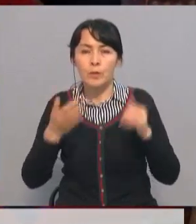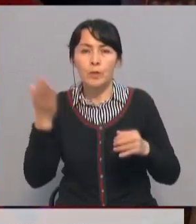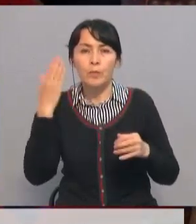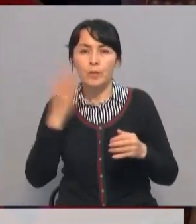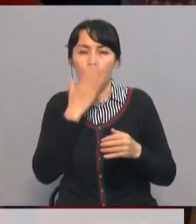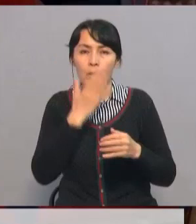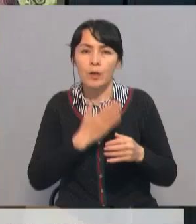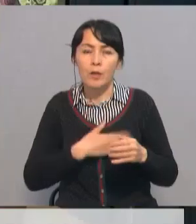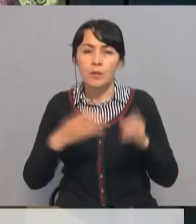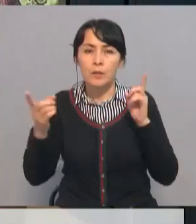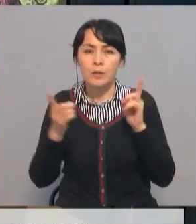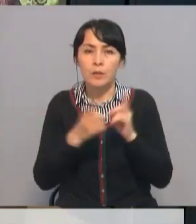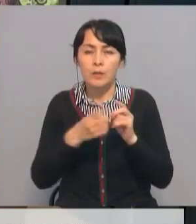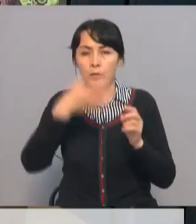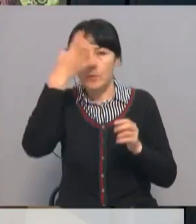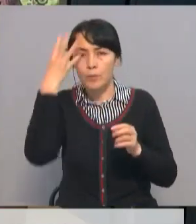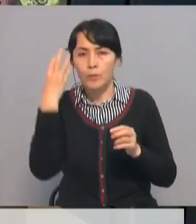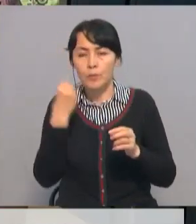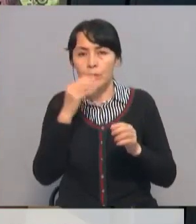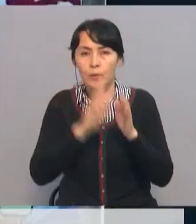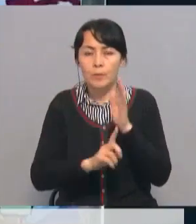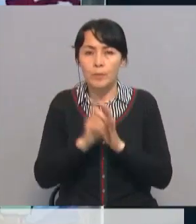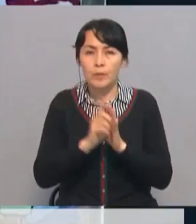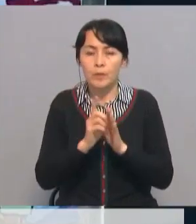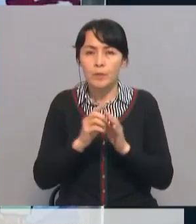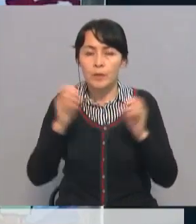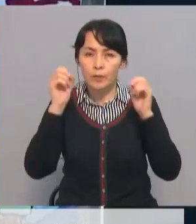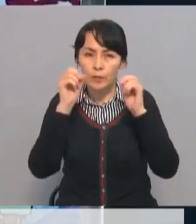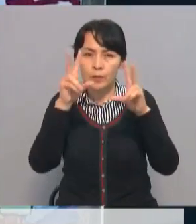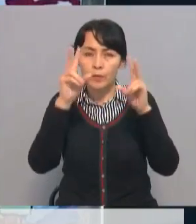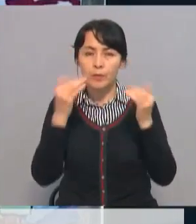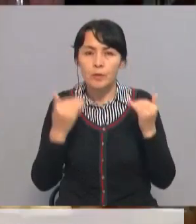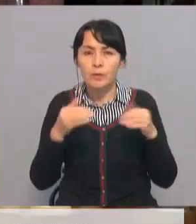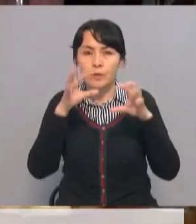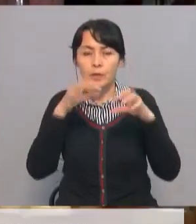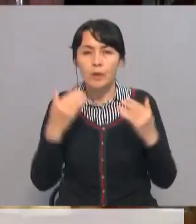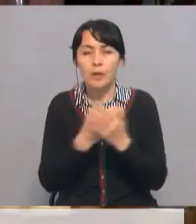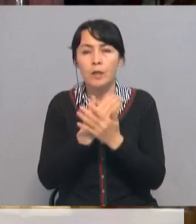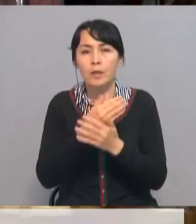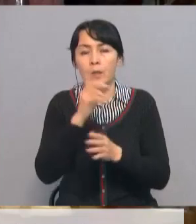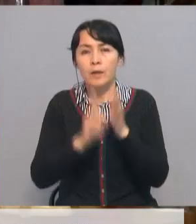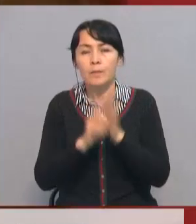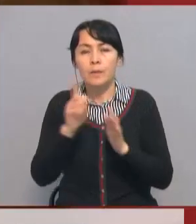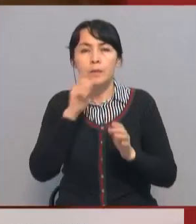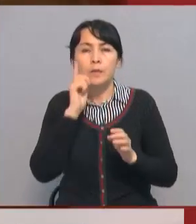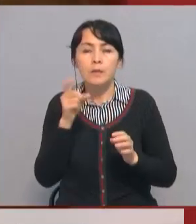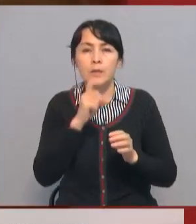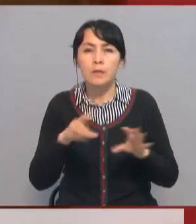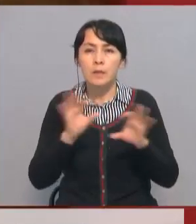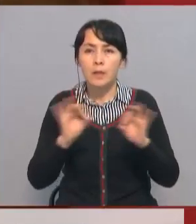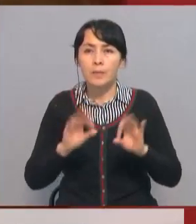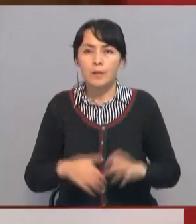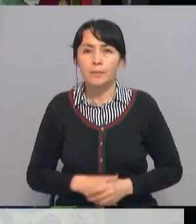Бұрынғының ғашықтарын табыстырған, ұмыт бола бастаған салтымыз ұйқашар, селт еткізер дәстүрлері қайта жаңғырып, жастар арасында